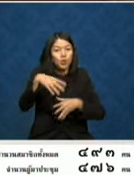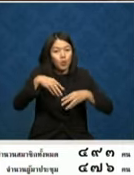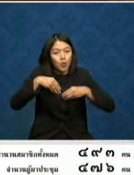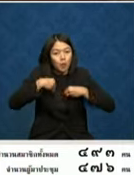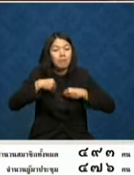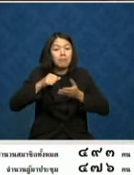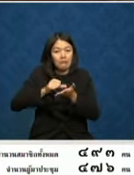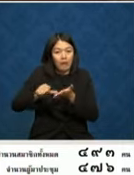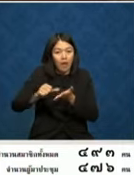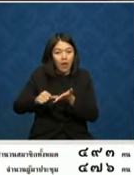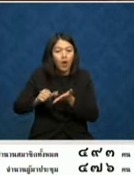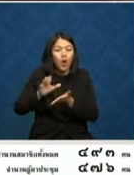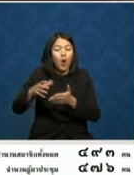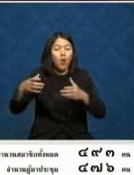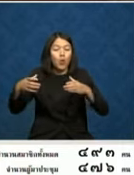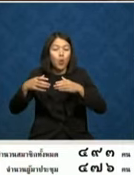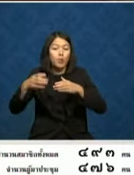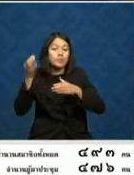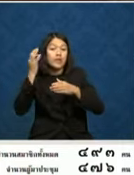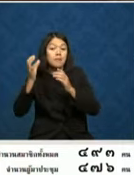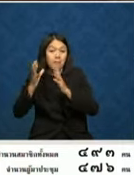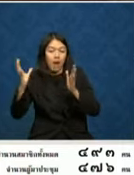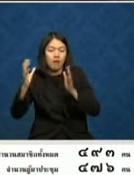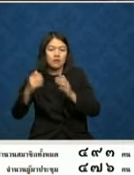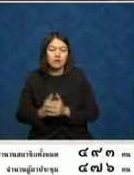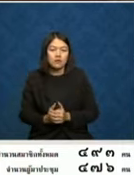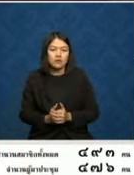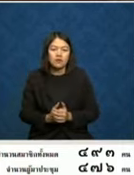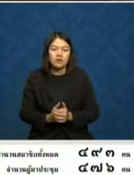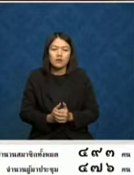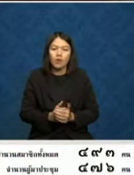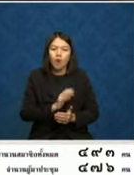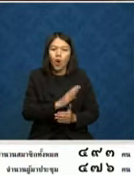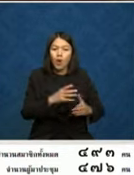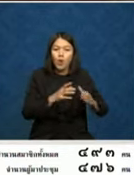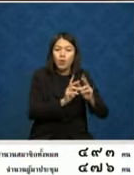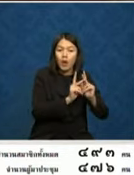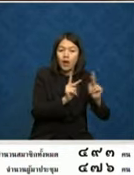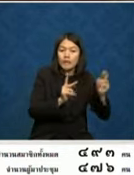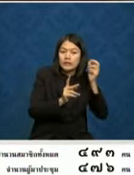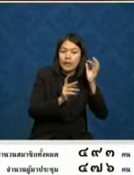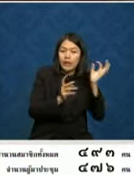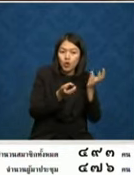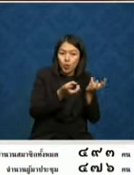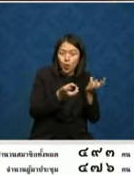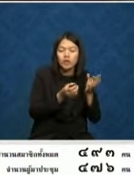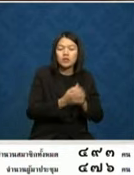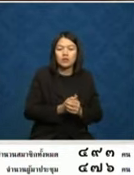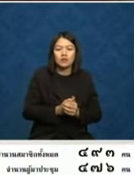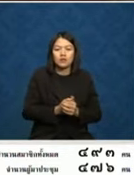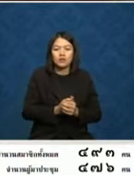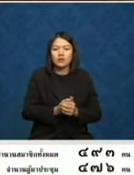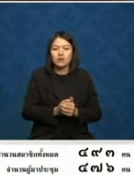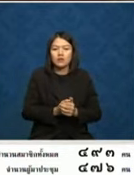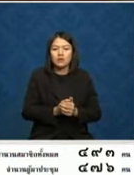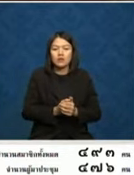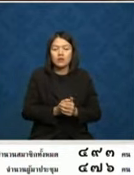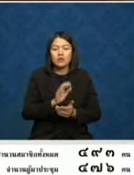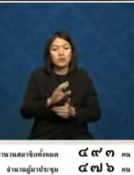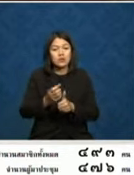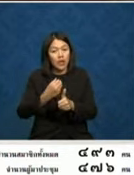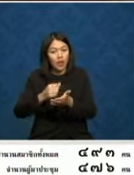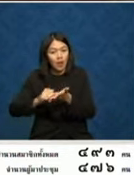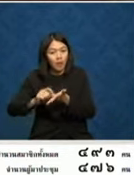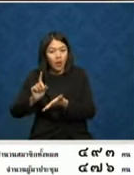กับการแก้ไขของคณะกรรมการเสียงข้างมากหรือของคณะกรรมการเสียงข้างน้อยและผู้สงวนคำแปรยติต่อ